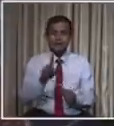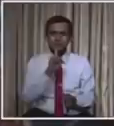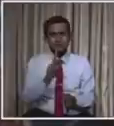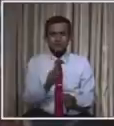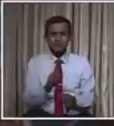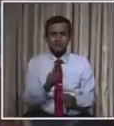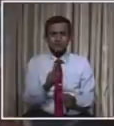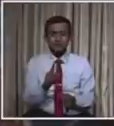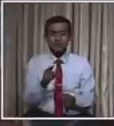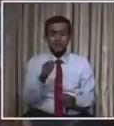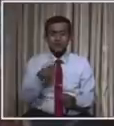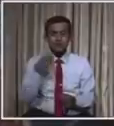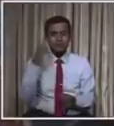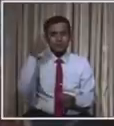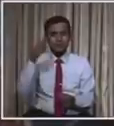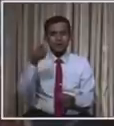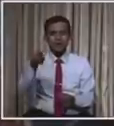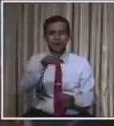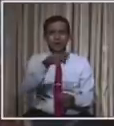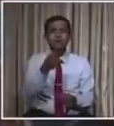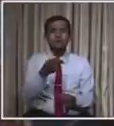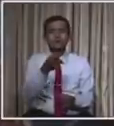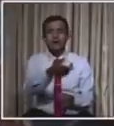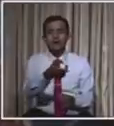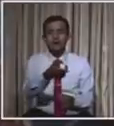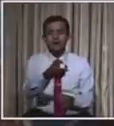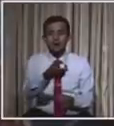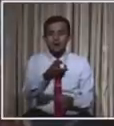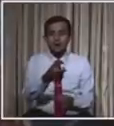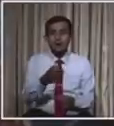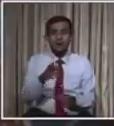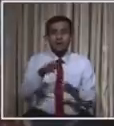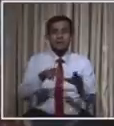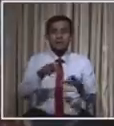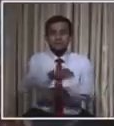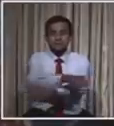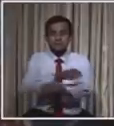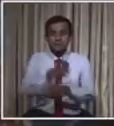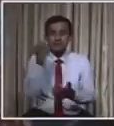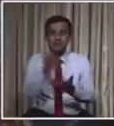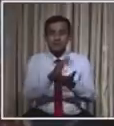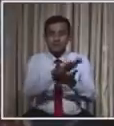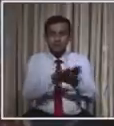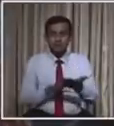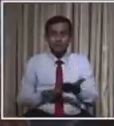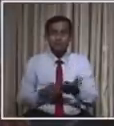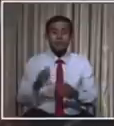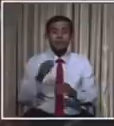කියන්නම් ඒක අපි දන්නේ නැහැ කාගේ ගාවටද සල්ලි යන්නේ කියලා ආසන සංවිධායකගෙත් ලියුම් අරගෙන